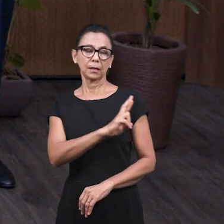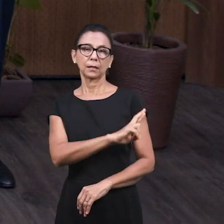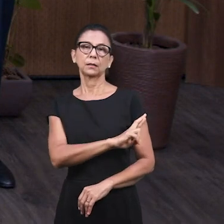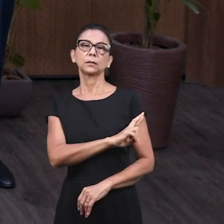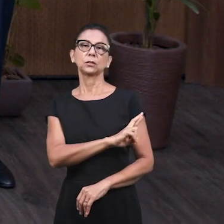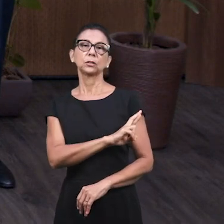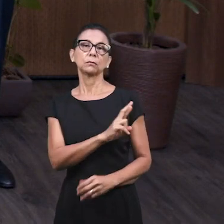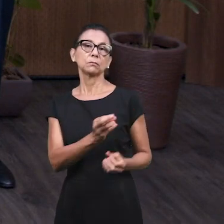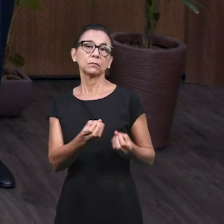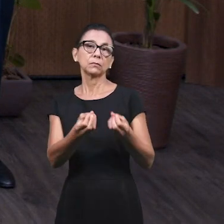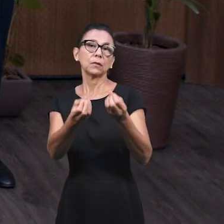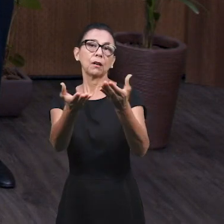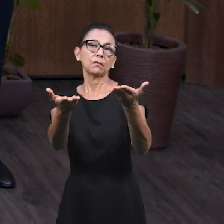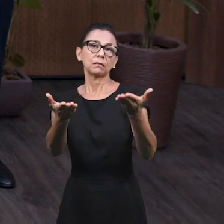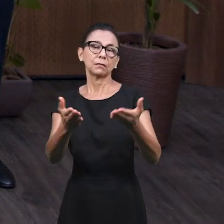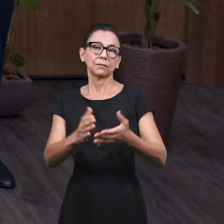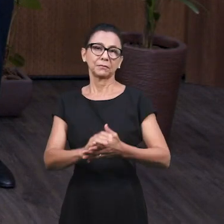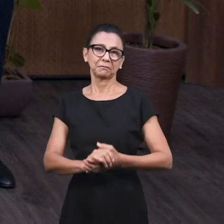à l'homme.